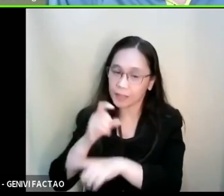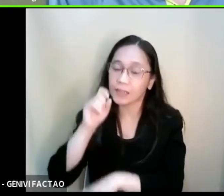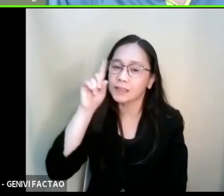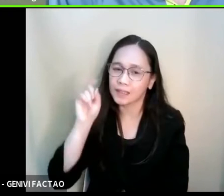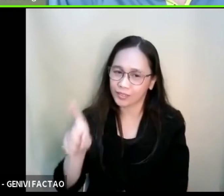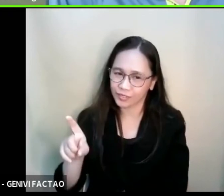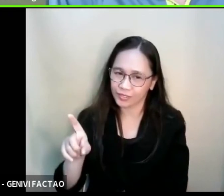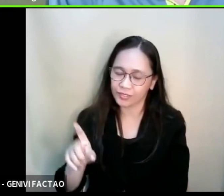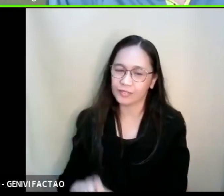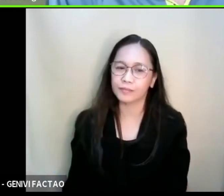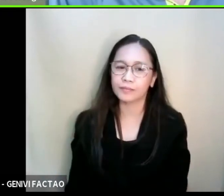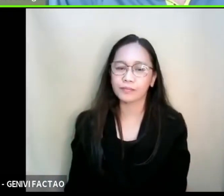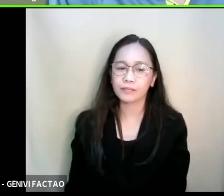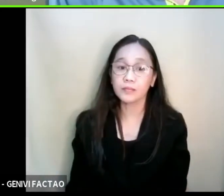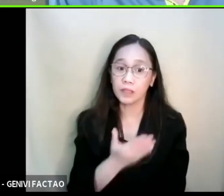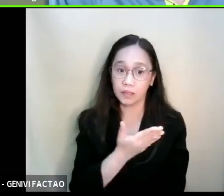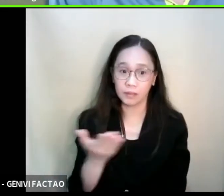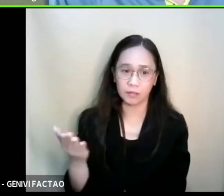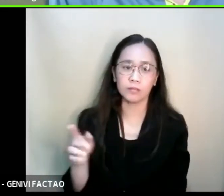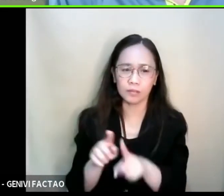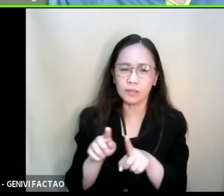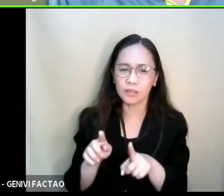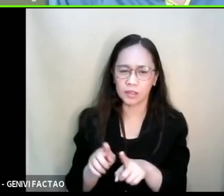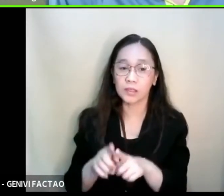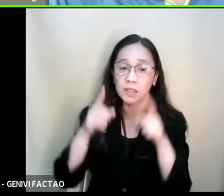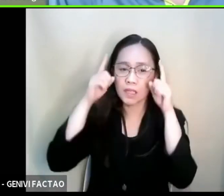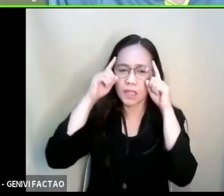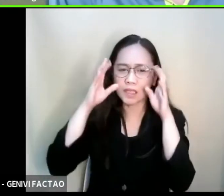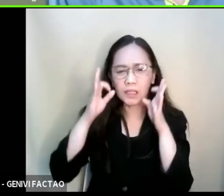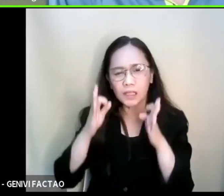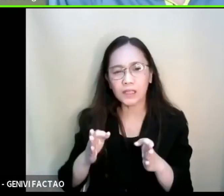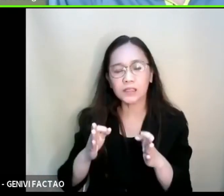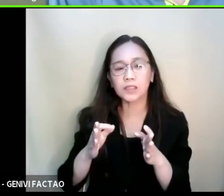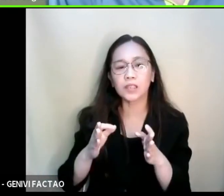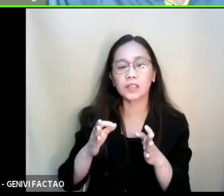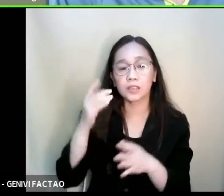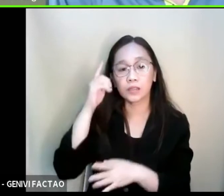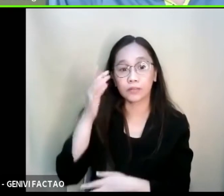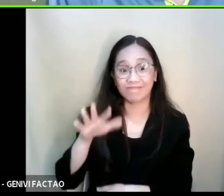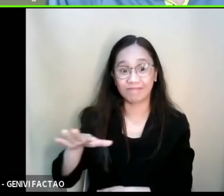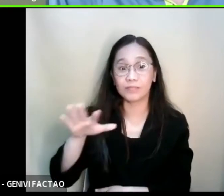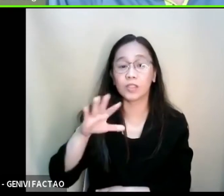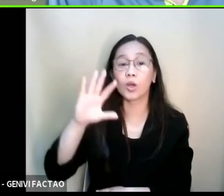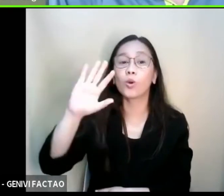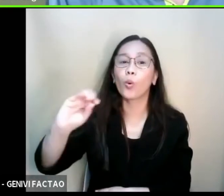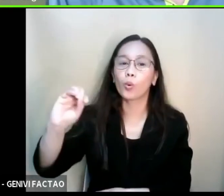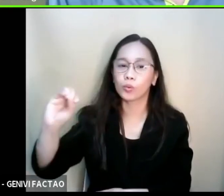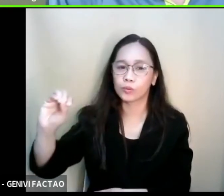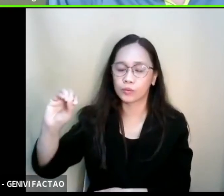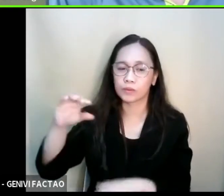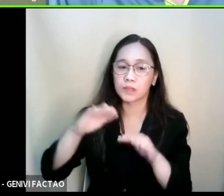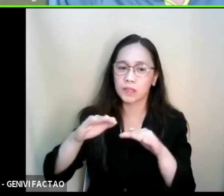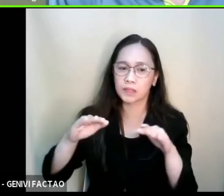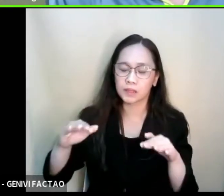at kayo mismo din, no, ang magdesisyon para sa inyong mga anak. No, syempre katulong